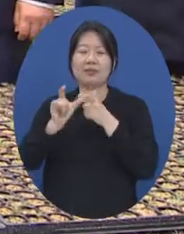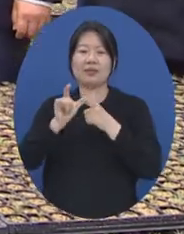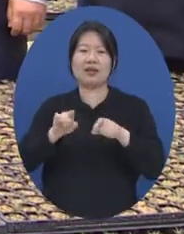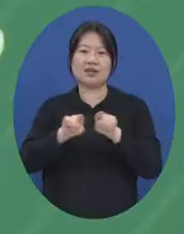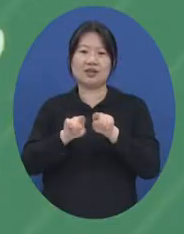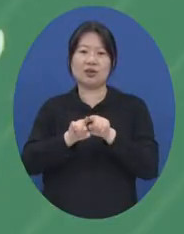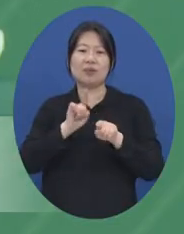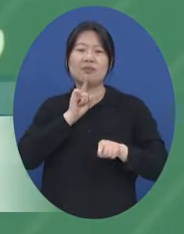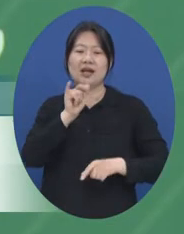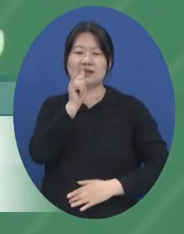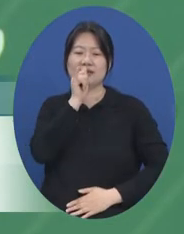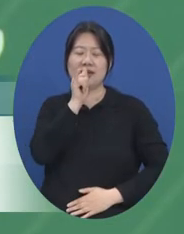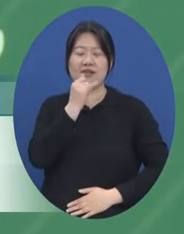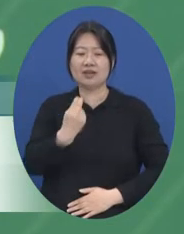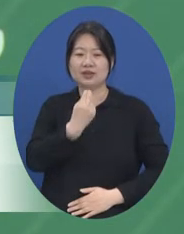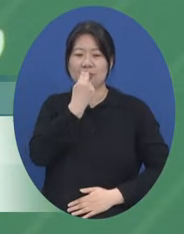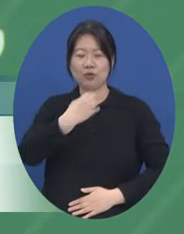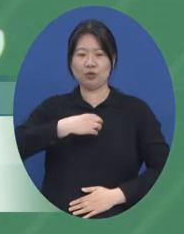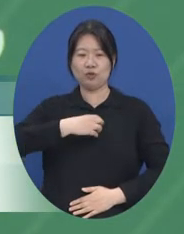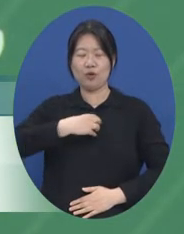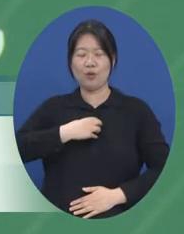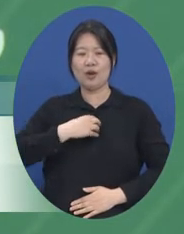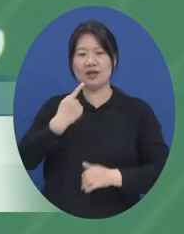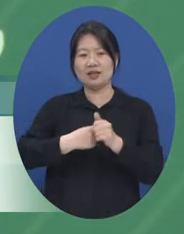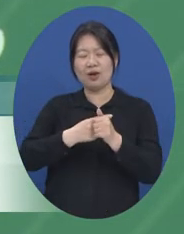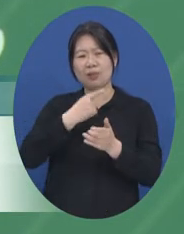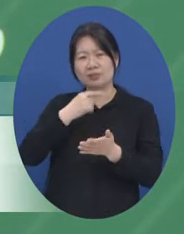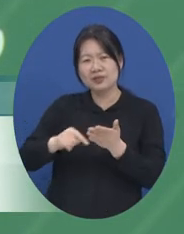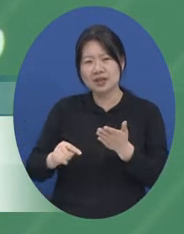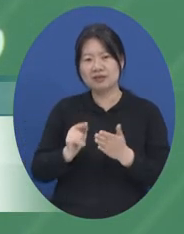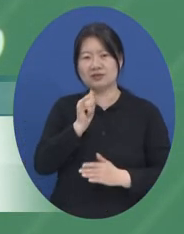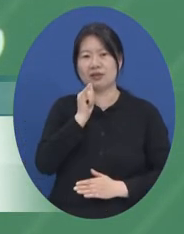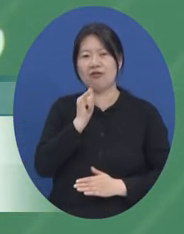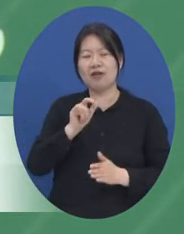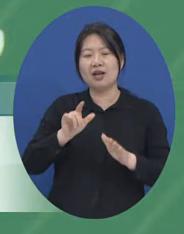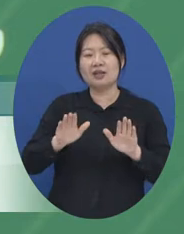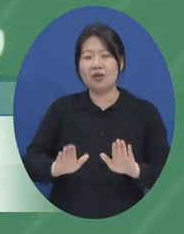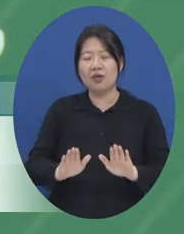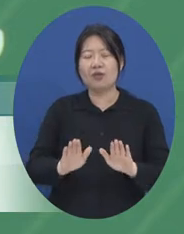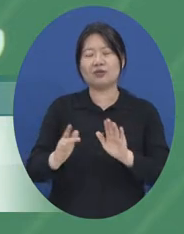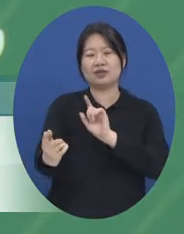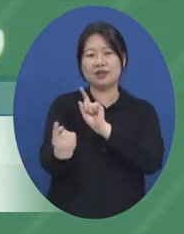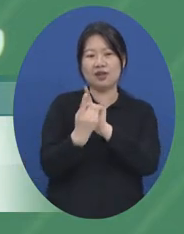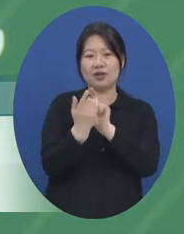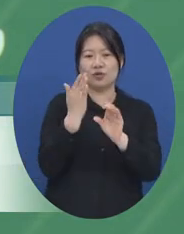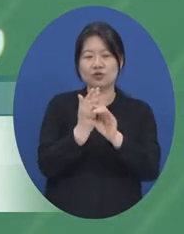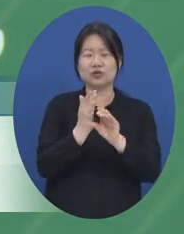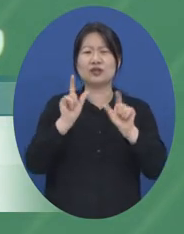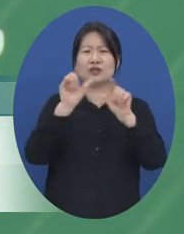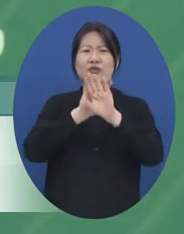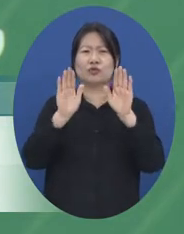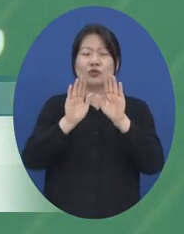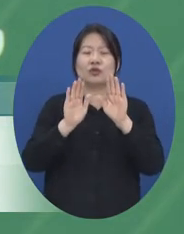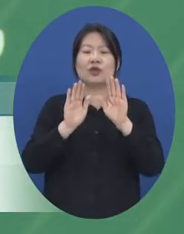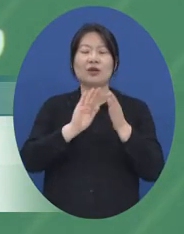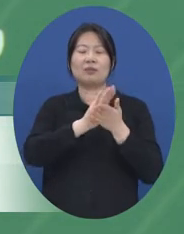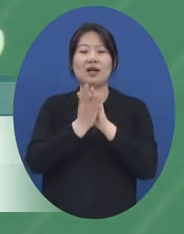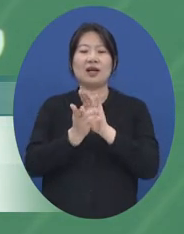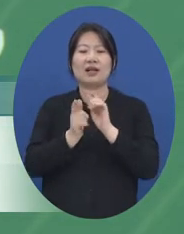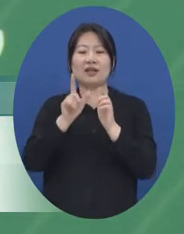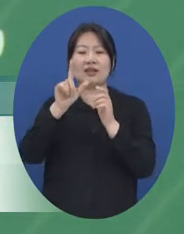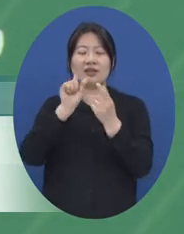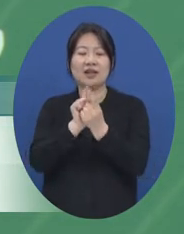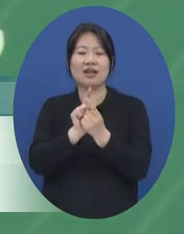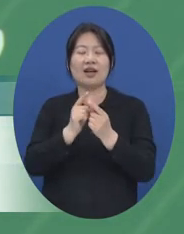말했습니다. 생명을 위협하는 자연재해와 점차 현실로 다가오는 기후변화에 맞서